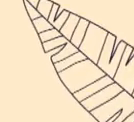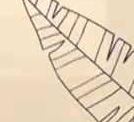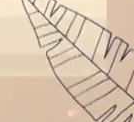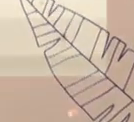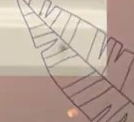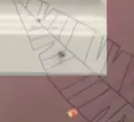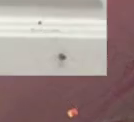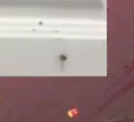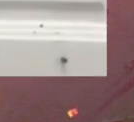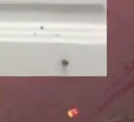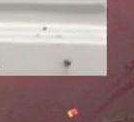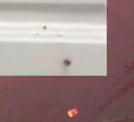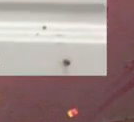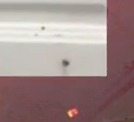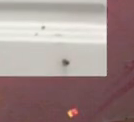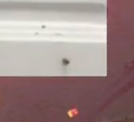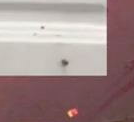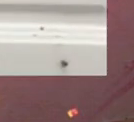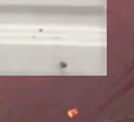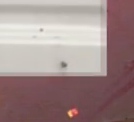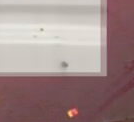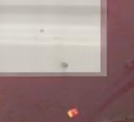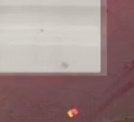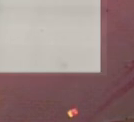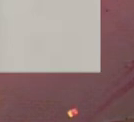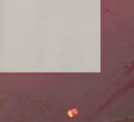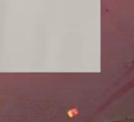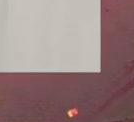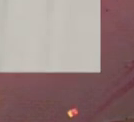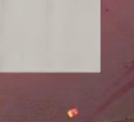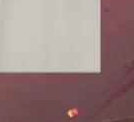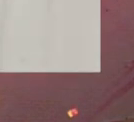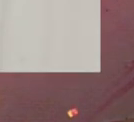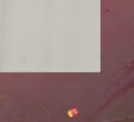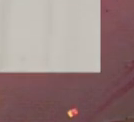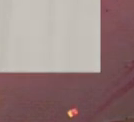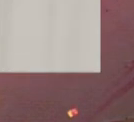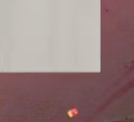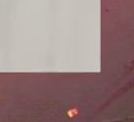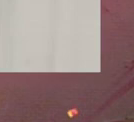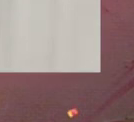KPM ini kayu tiktok Hai ini